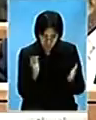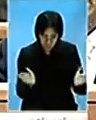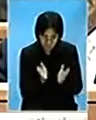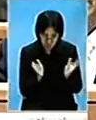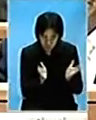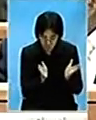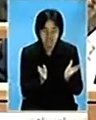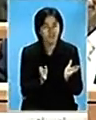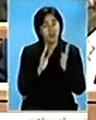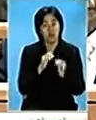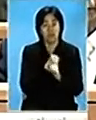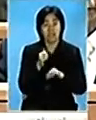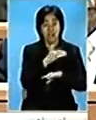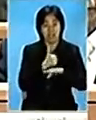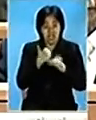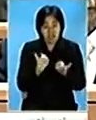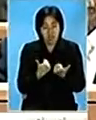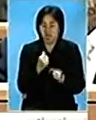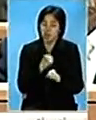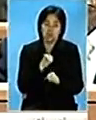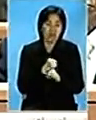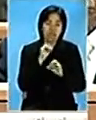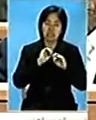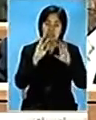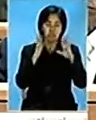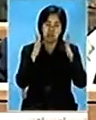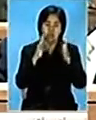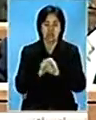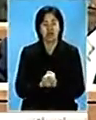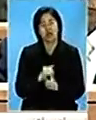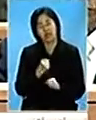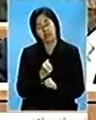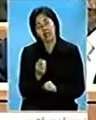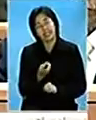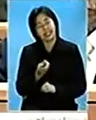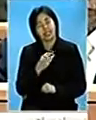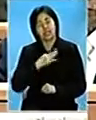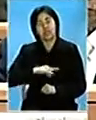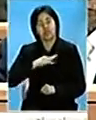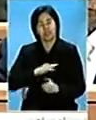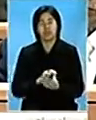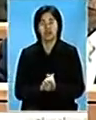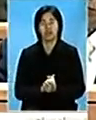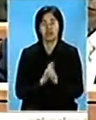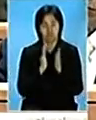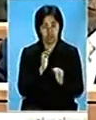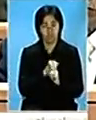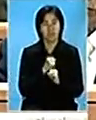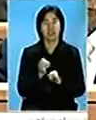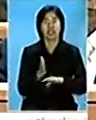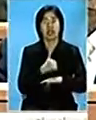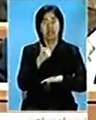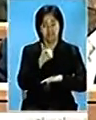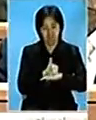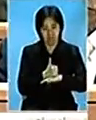การเมืองในยุคปัจจุบันนี้อ่อนลงมาและที่สำคัญนักการเมืองต่างหากเล่าครับท่านประธาน